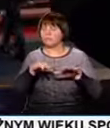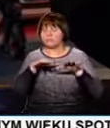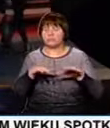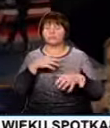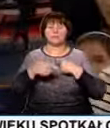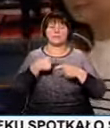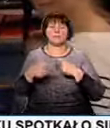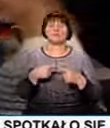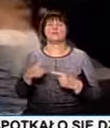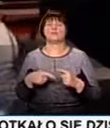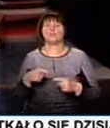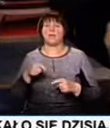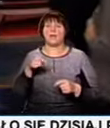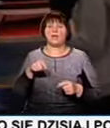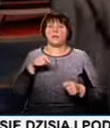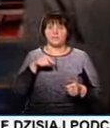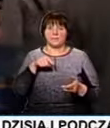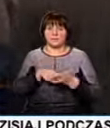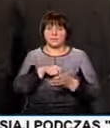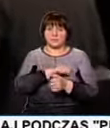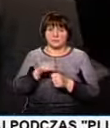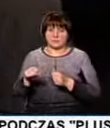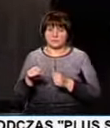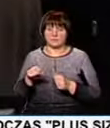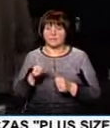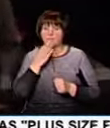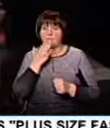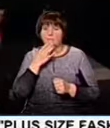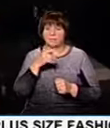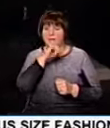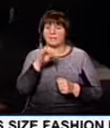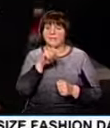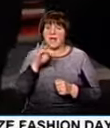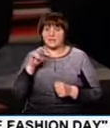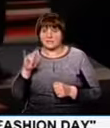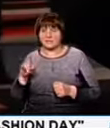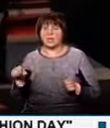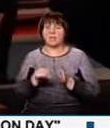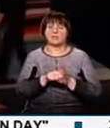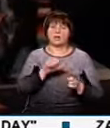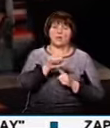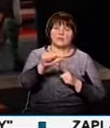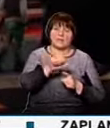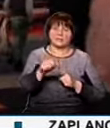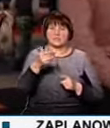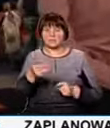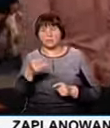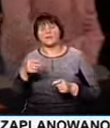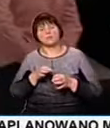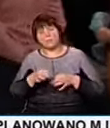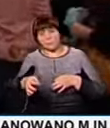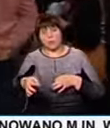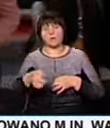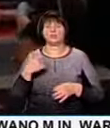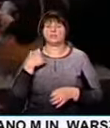rynkowym. Jest to, oczywiście mówimy tutaj o jachtach do powiedzmy 11 metrów długości.